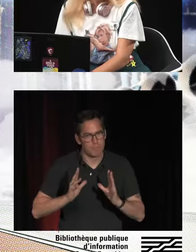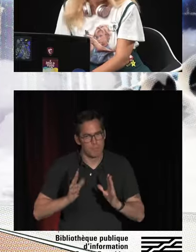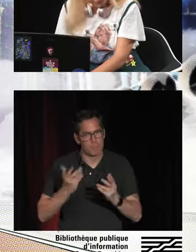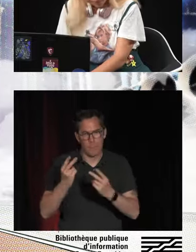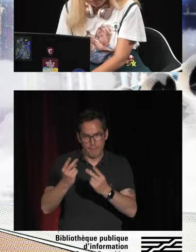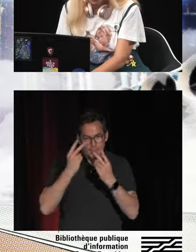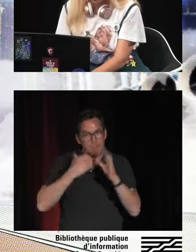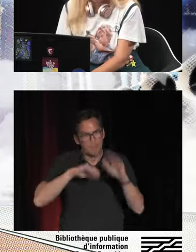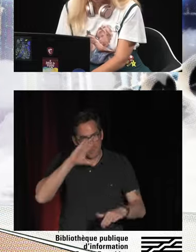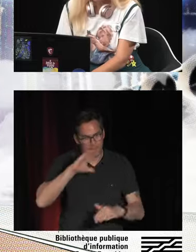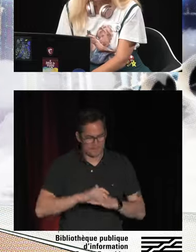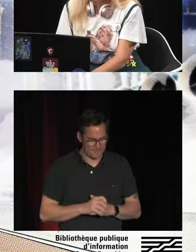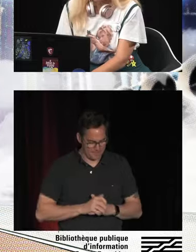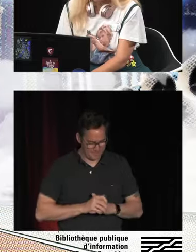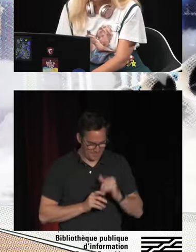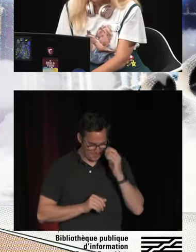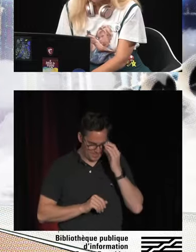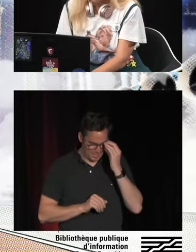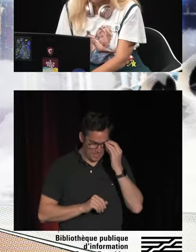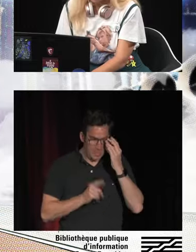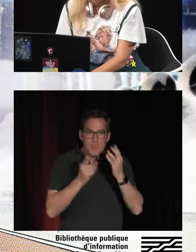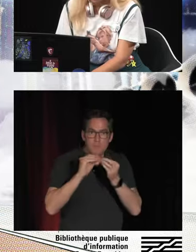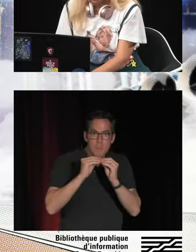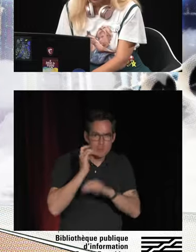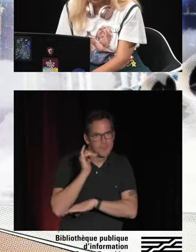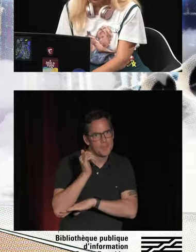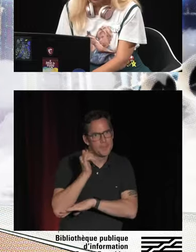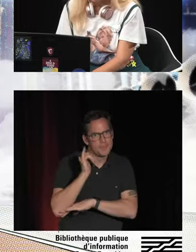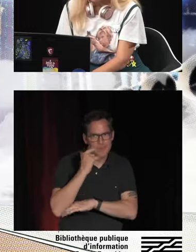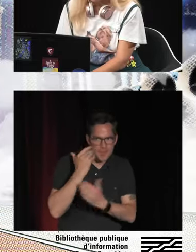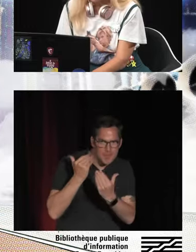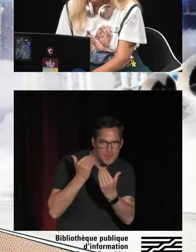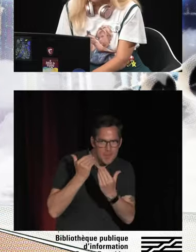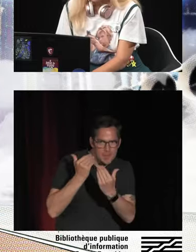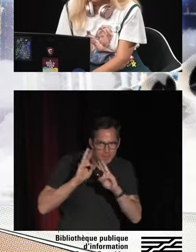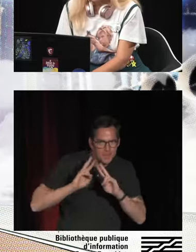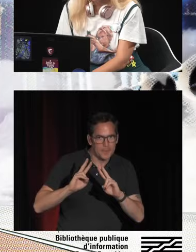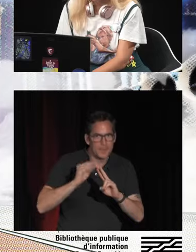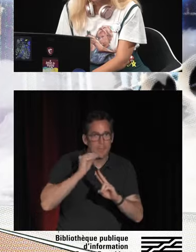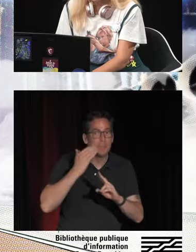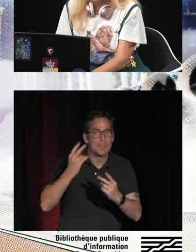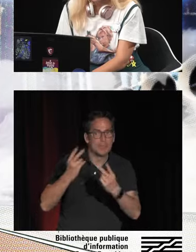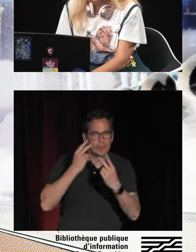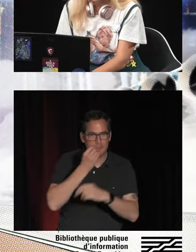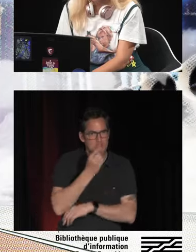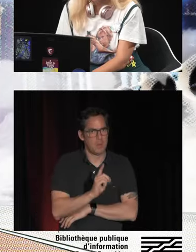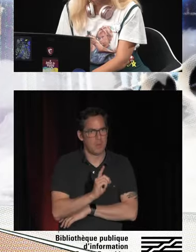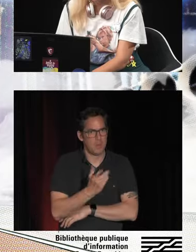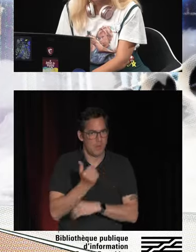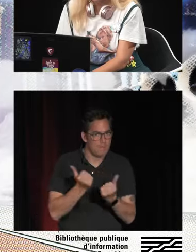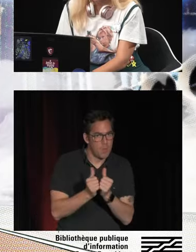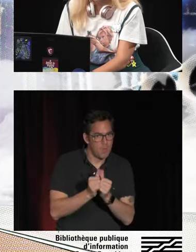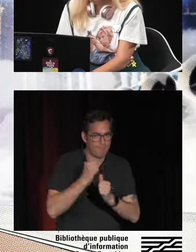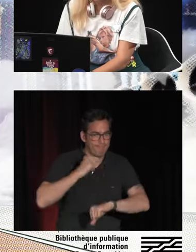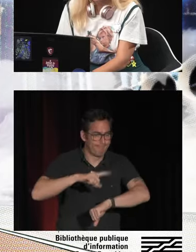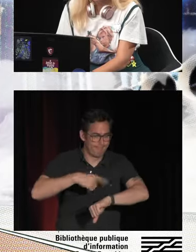Sauf que des fois, il va mettre très longtemps avant de se mettre dans la bonne direction. Et donc, qu'est-ce qui se passe ? Vous